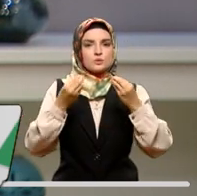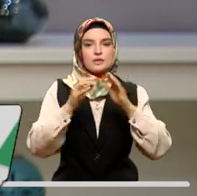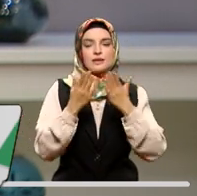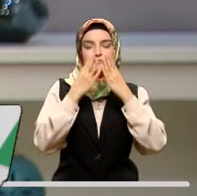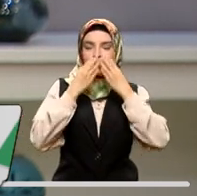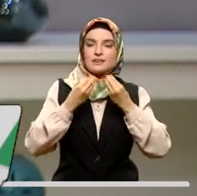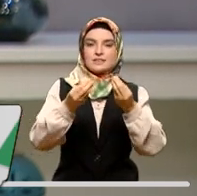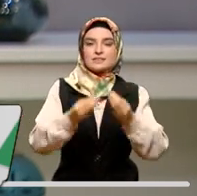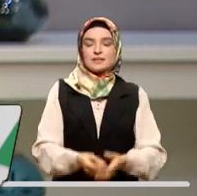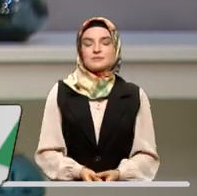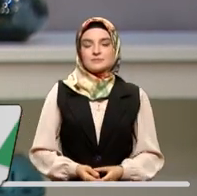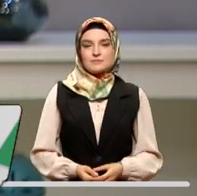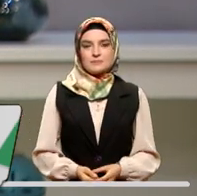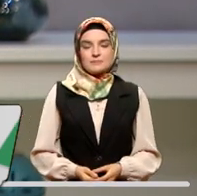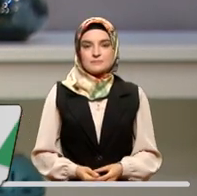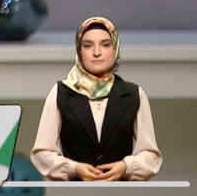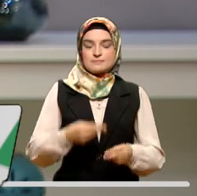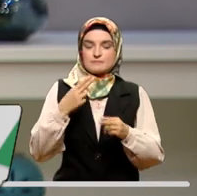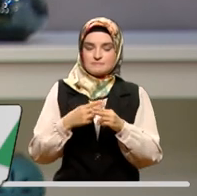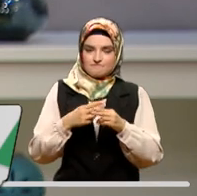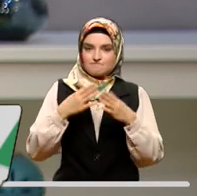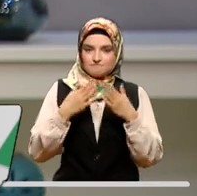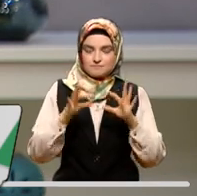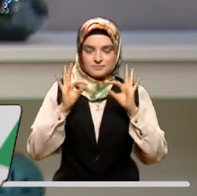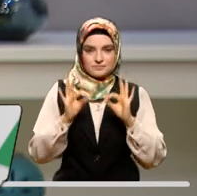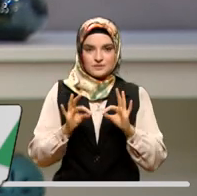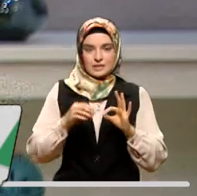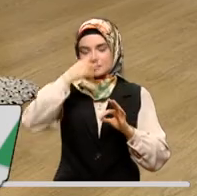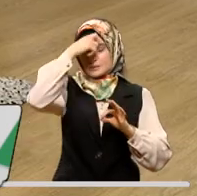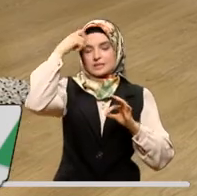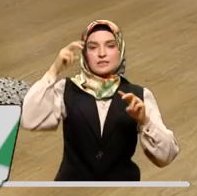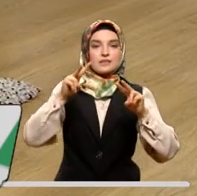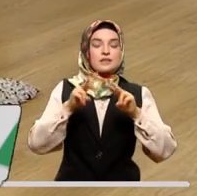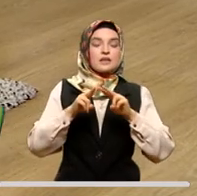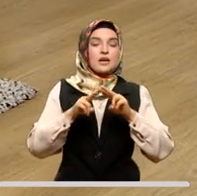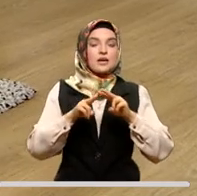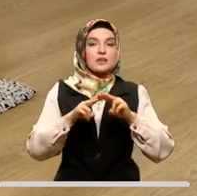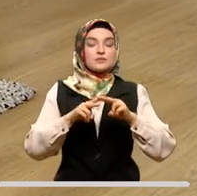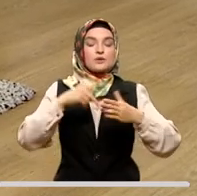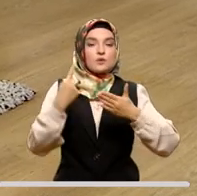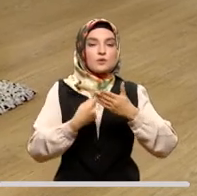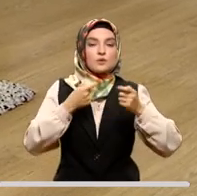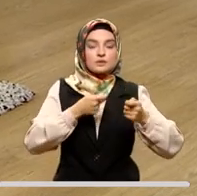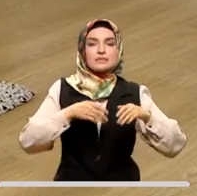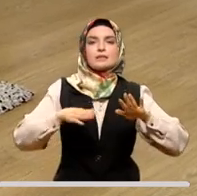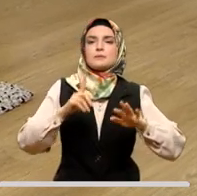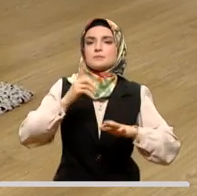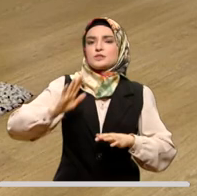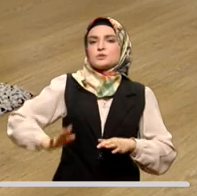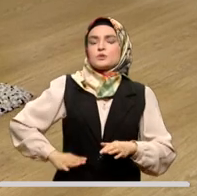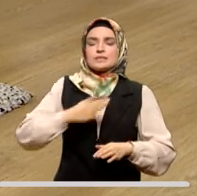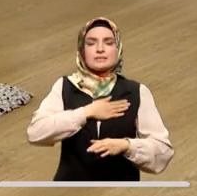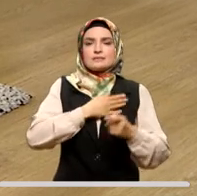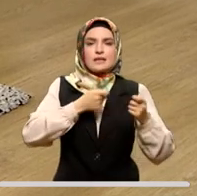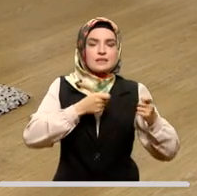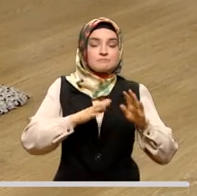hediye edeceğiz efendim diyorum. Ve hemen Yaz Kur'an kurslarını değil, sadece aynı zamanda Sedide Hocam, bir çocuğun din eğitimi nasıl